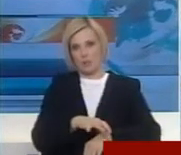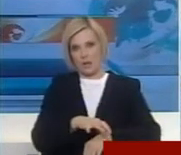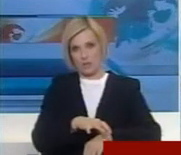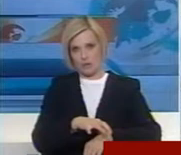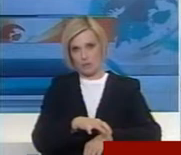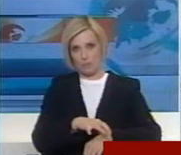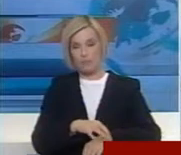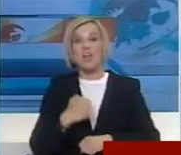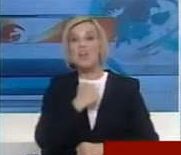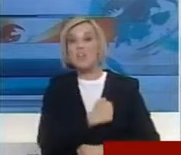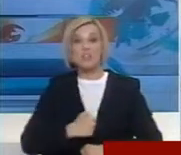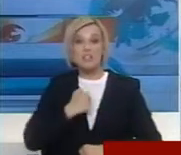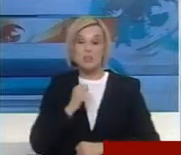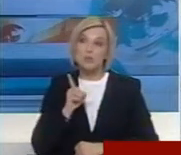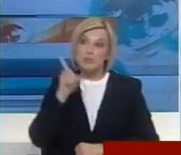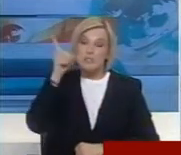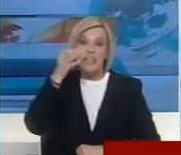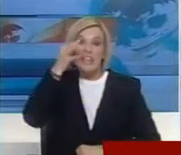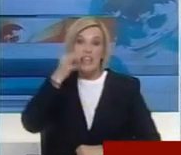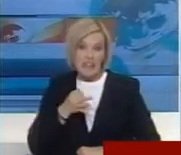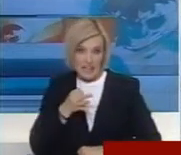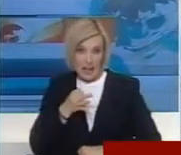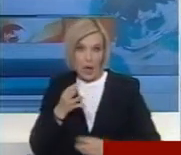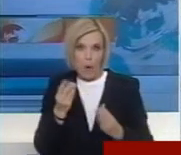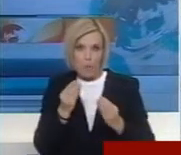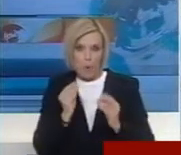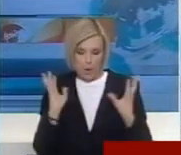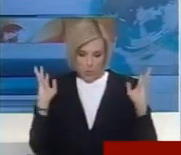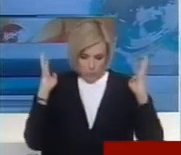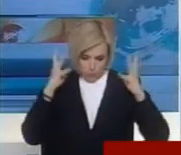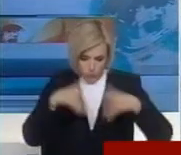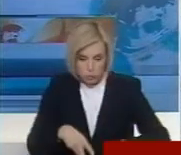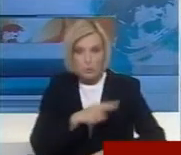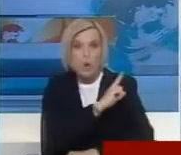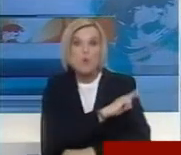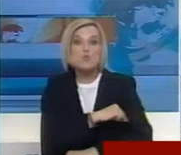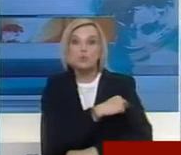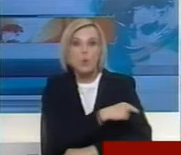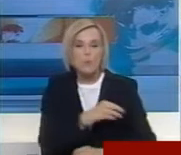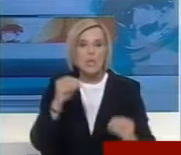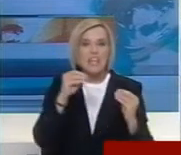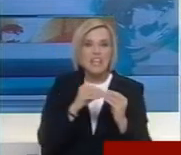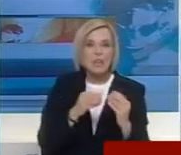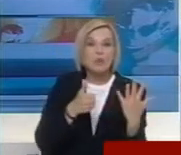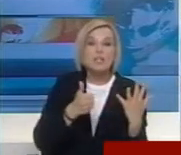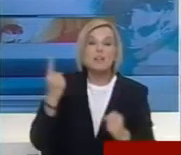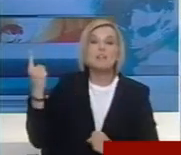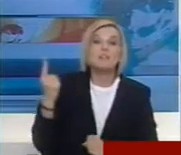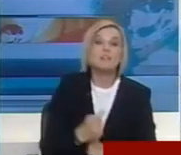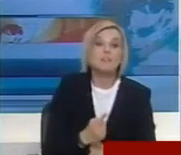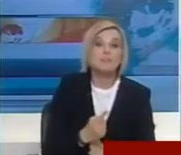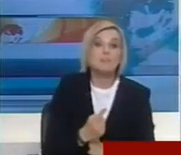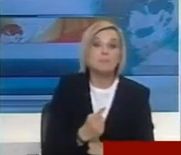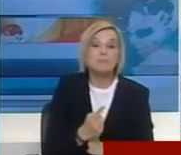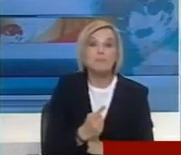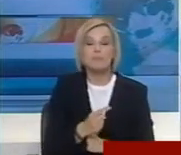αυτών που έμπαιναν στο νοσοκομείο και χρειάζονταν διασωλήνωση έφτανε έως και 26%, ενώ έως και